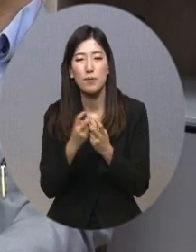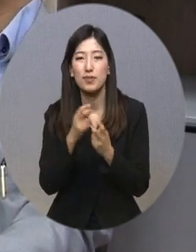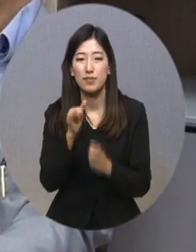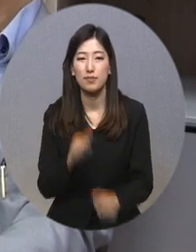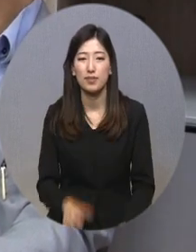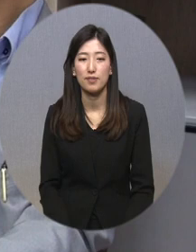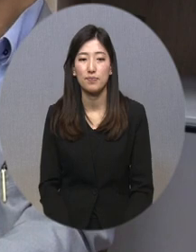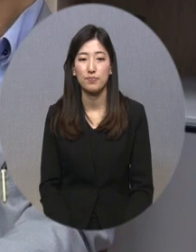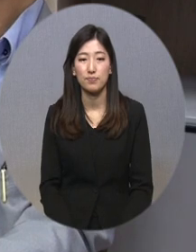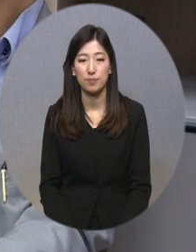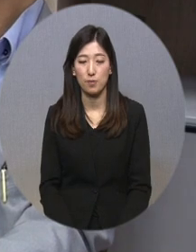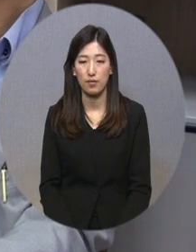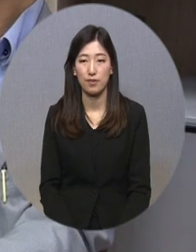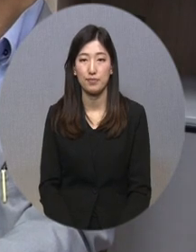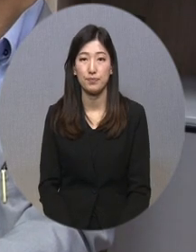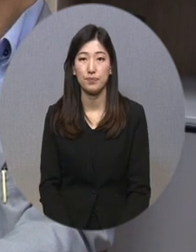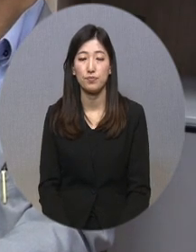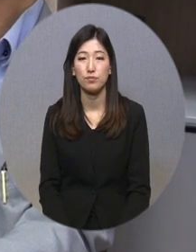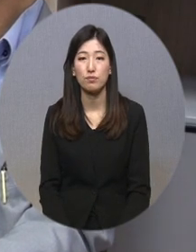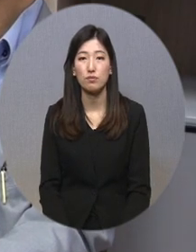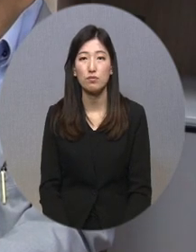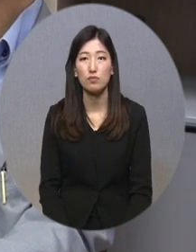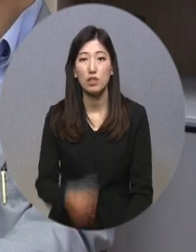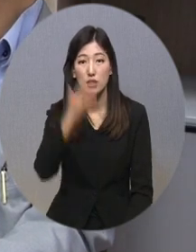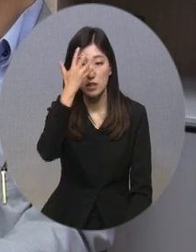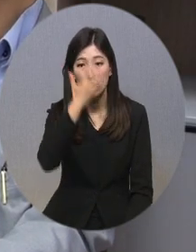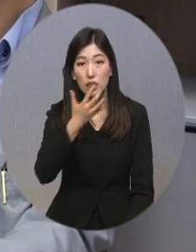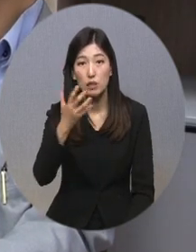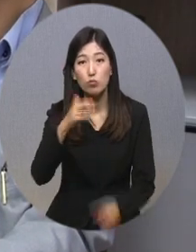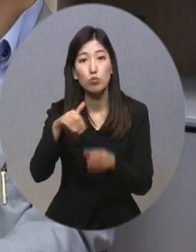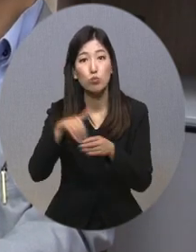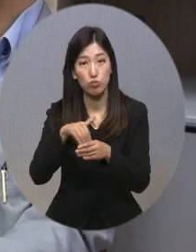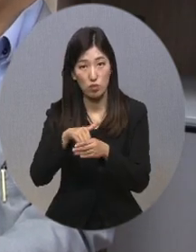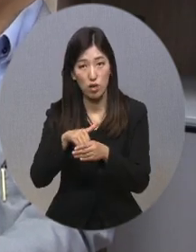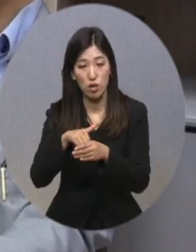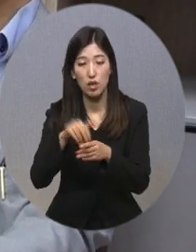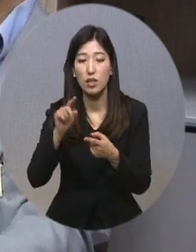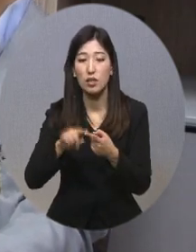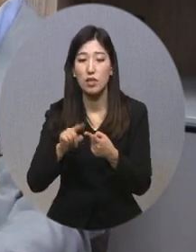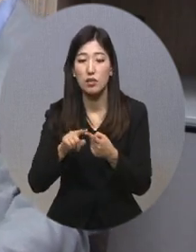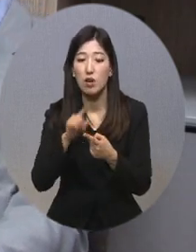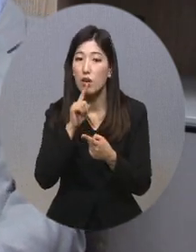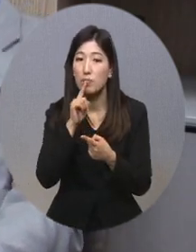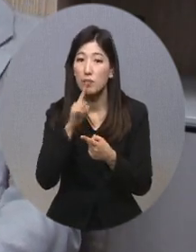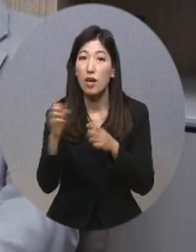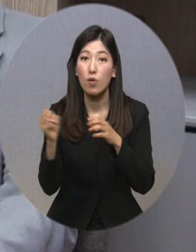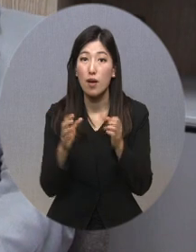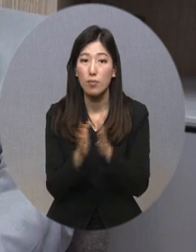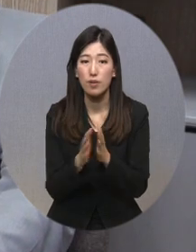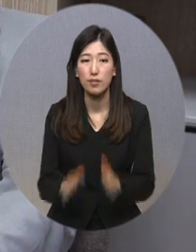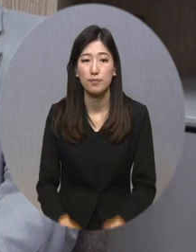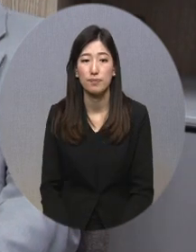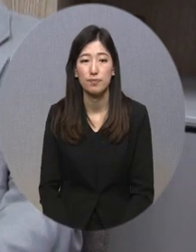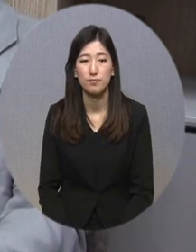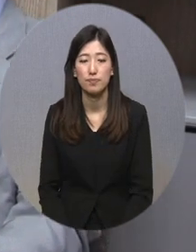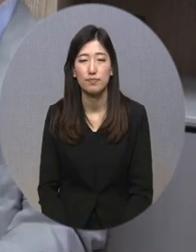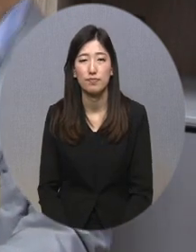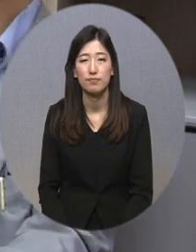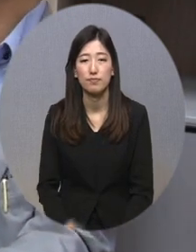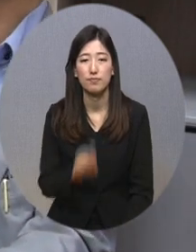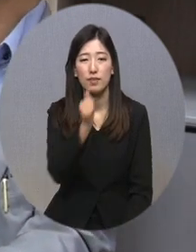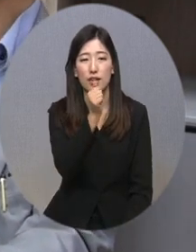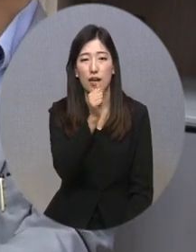기부 문화에 대해서 한번 얘기를 해볼까 하는데요. 예. 전에 하브루타, 유태인들의